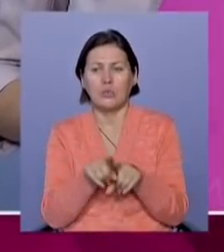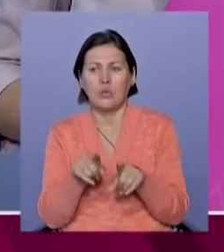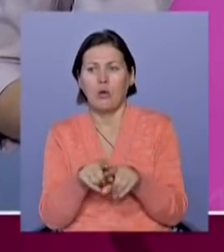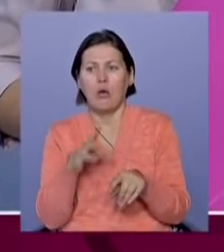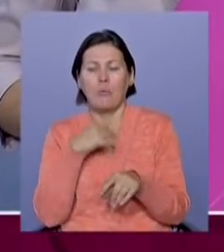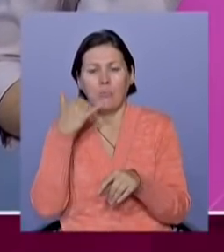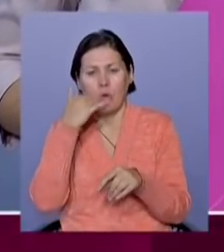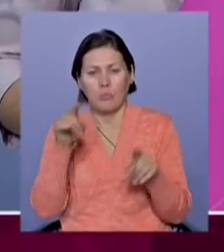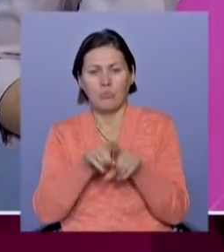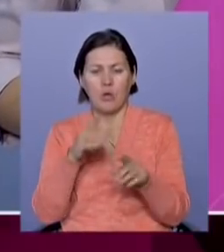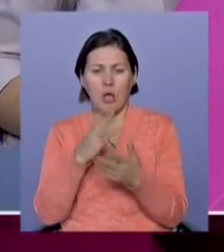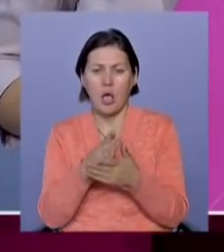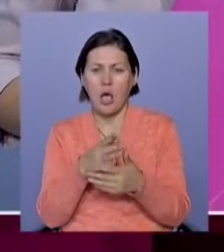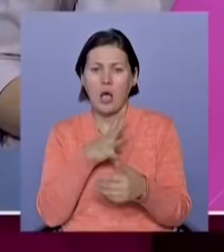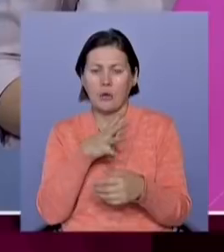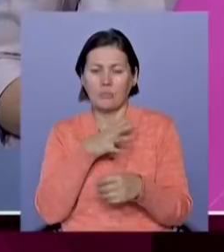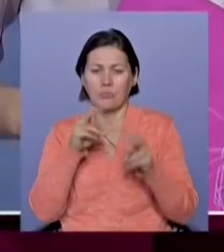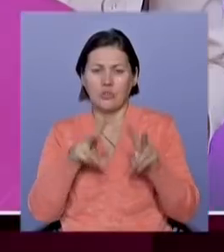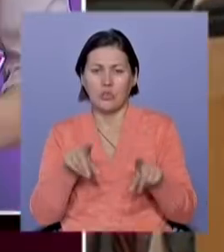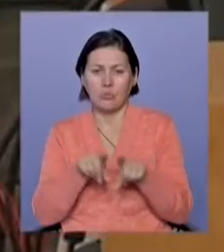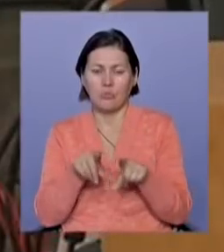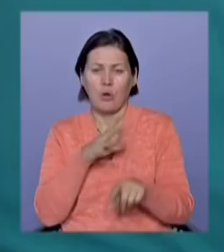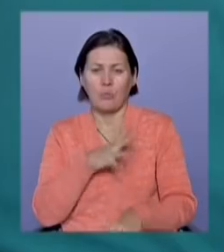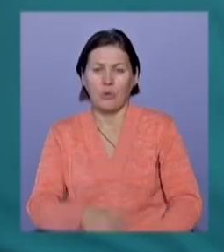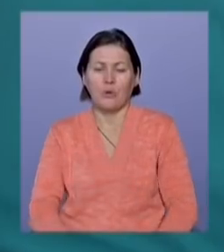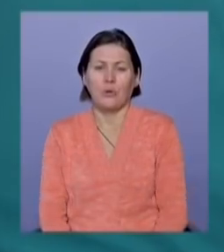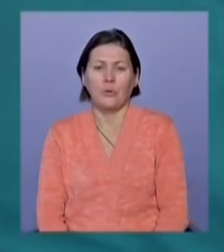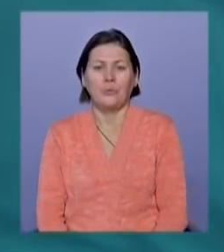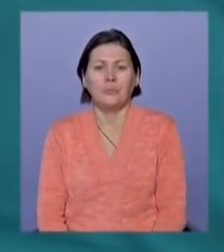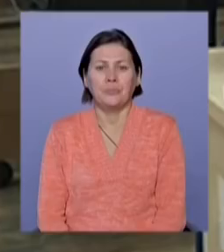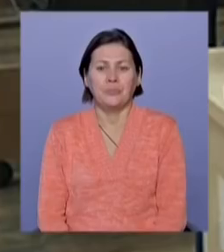те қоңырау шалатындар бар деп қынжылады мамандар.